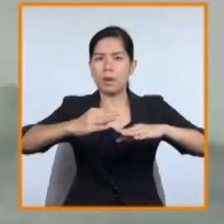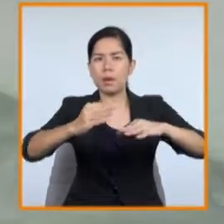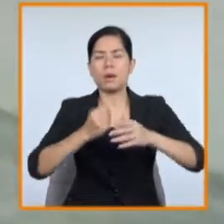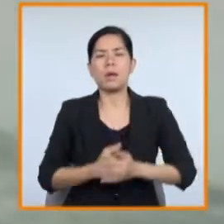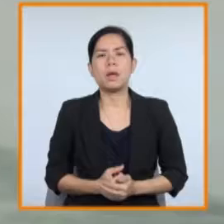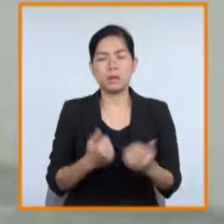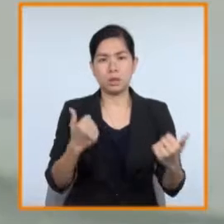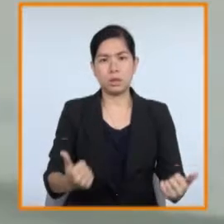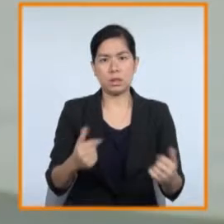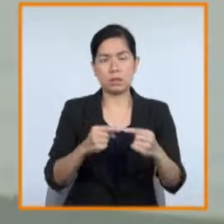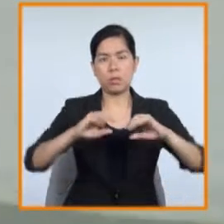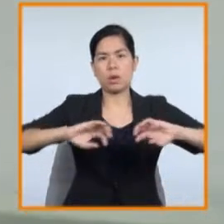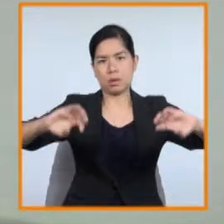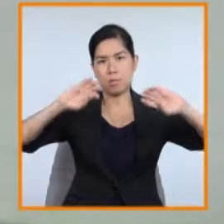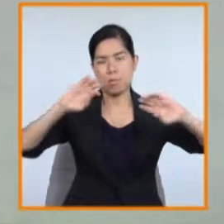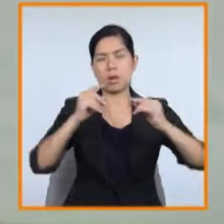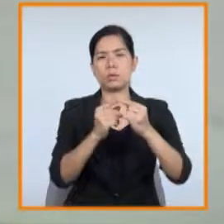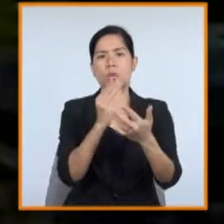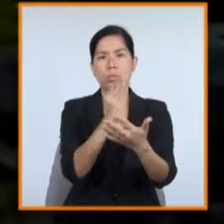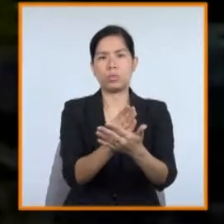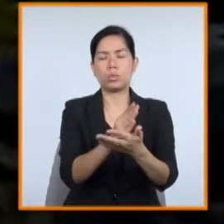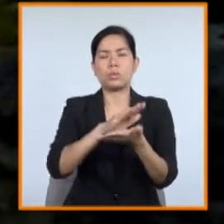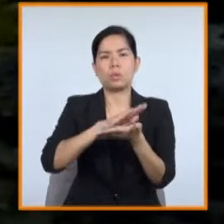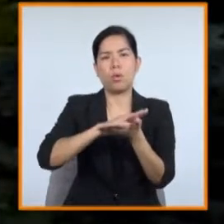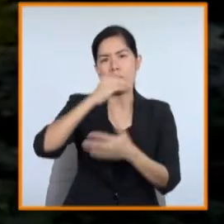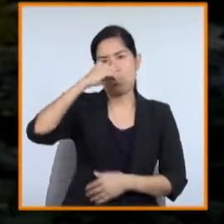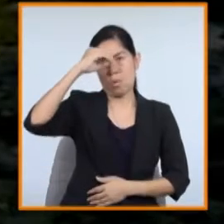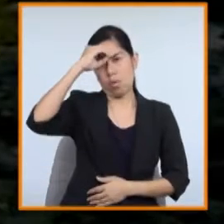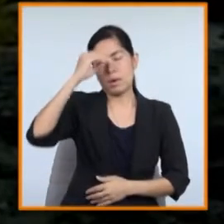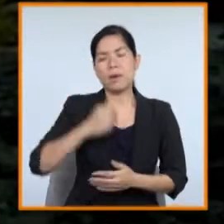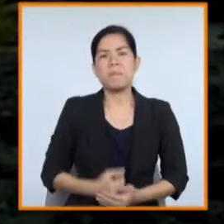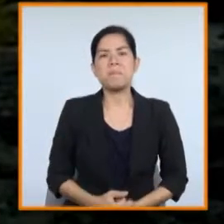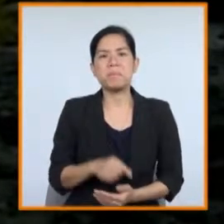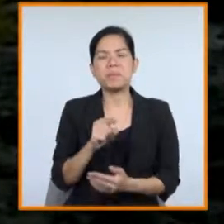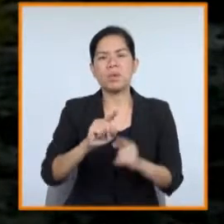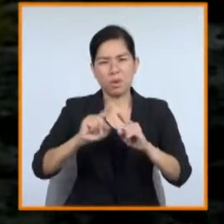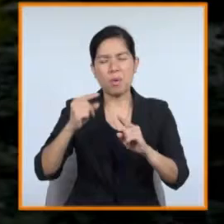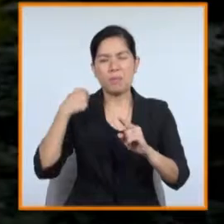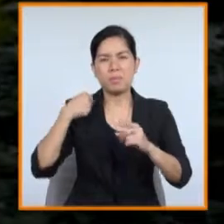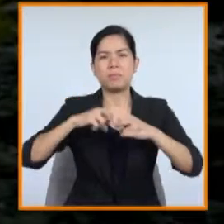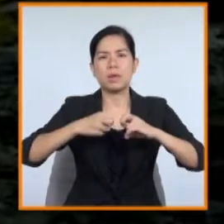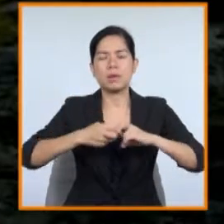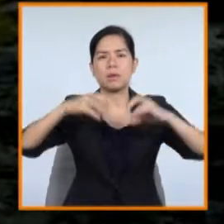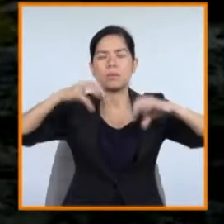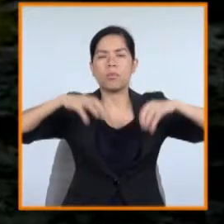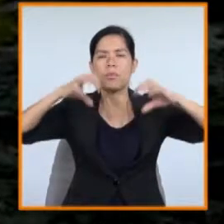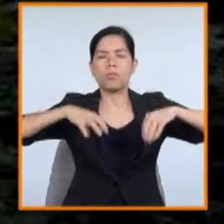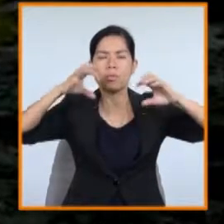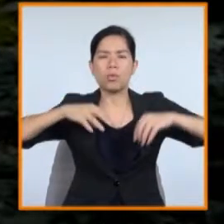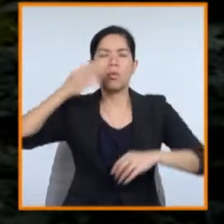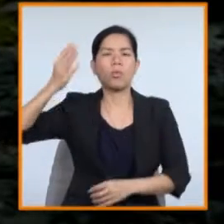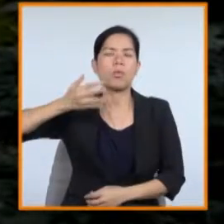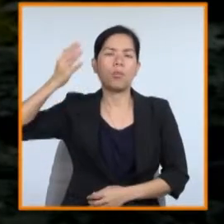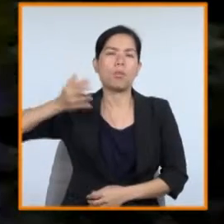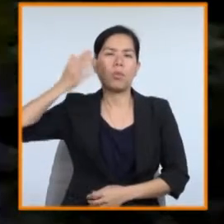างการสั่งปิดโรงเรียนและสถานที่ราชการแม้ว่าพายุนั้นจะยังไม่ขึ้นฝั่งก็ยังทำให้เกิดฝนตกและลมกระโชกแรงส่วนเฮอริเคนเล